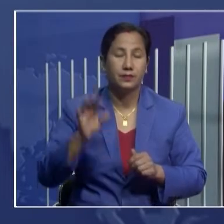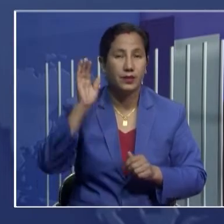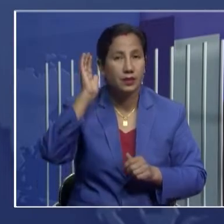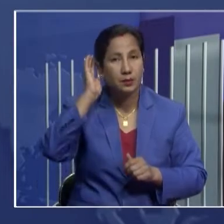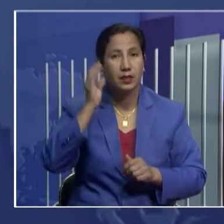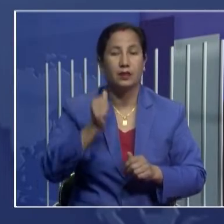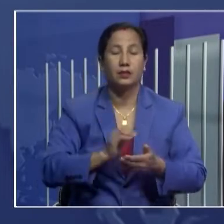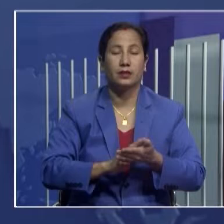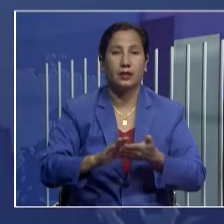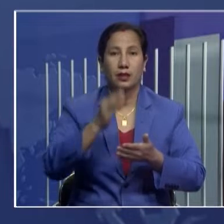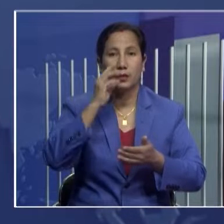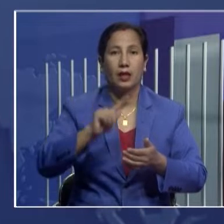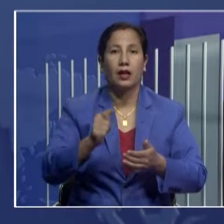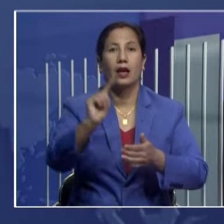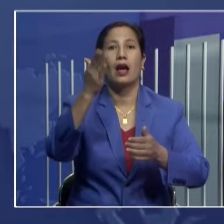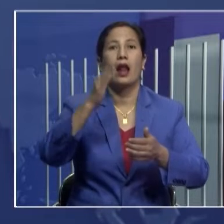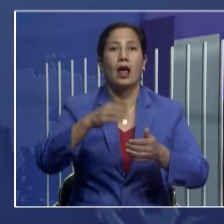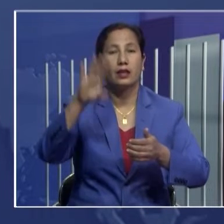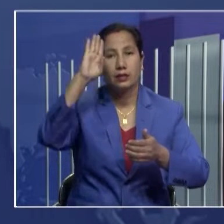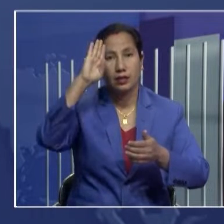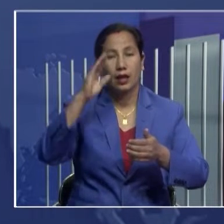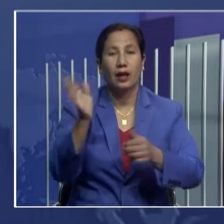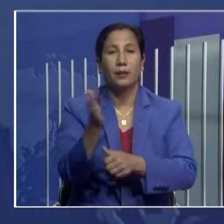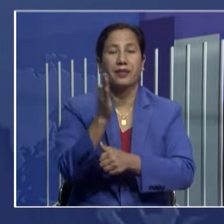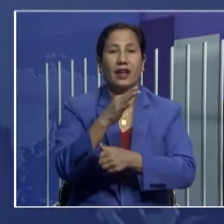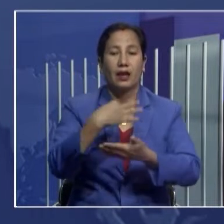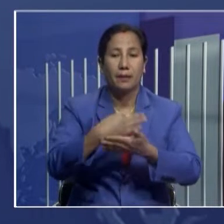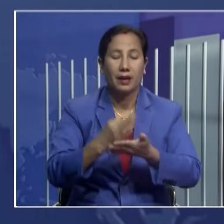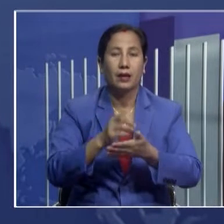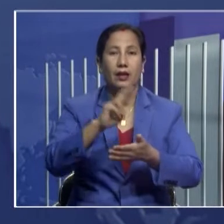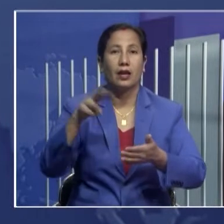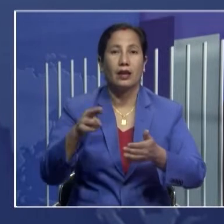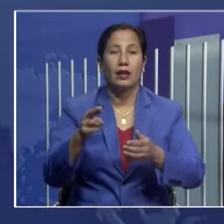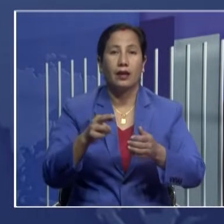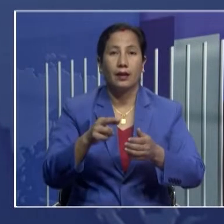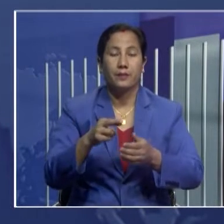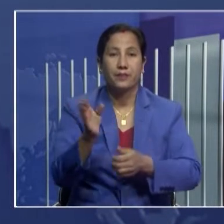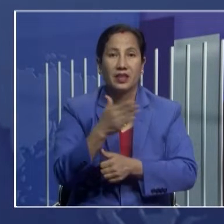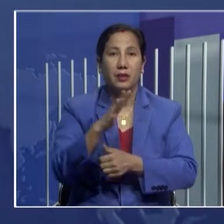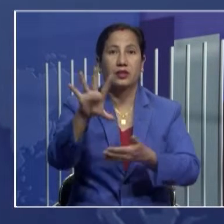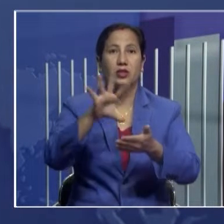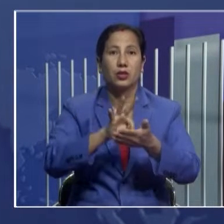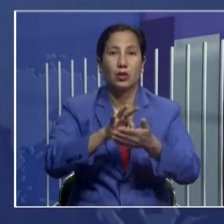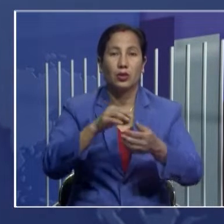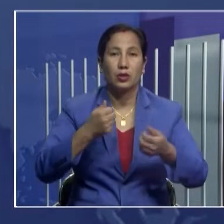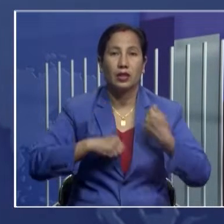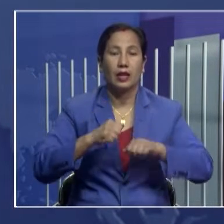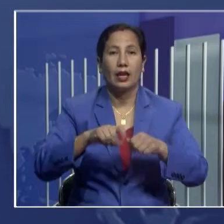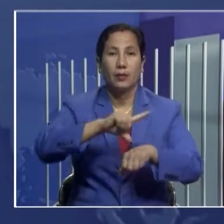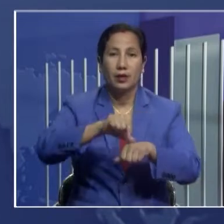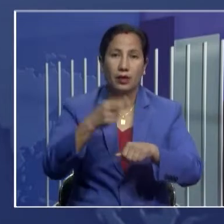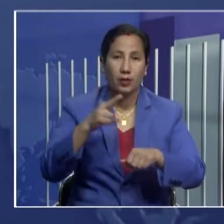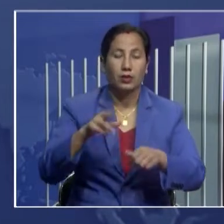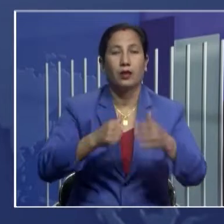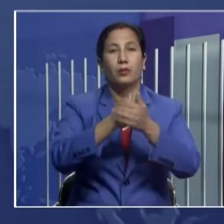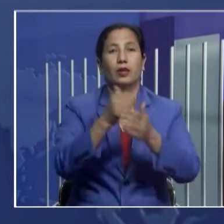समाचार अब विस्तारमा। कर्णाली प्रदेश सरकारमा मन्त्रालयको भागबण्डा र मन्त्री छनौटको प्रक्रियामा ढिलाइ भएको छ।